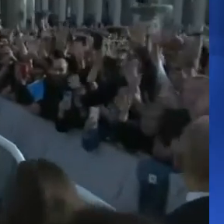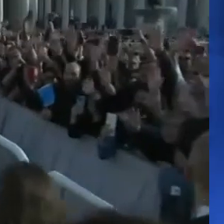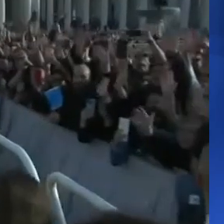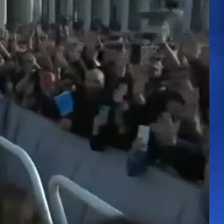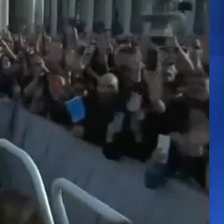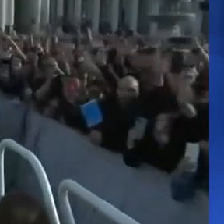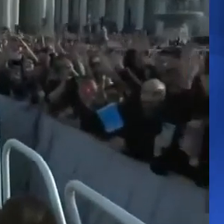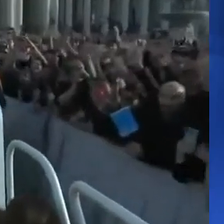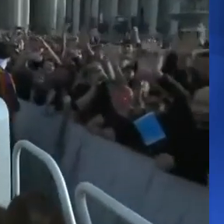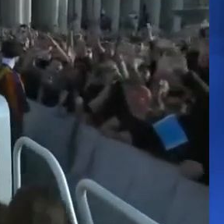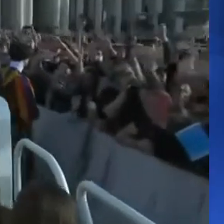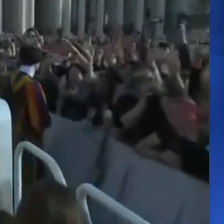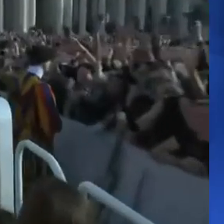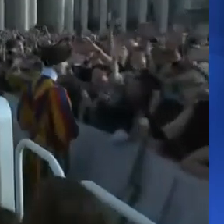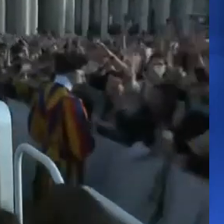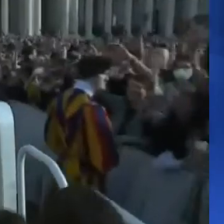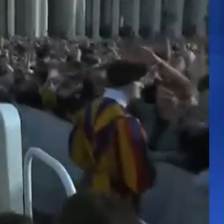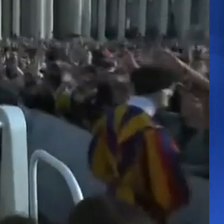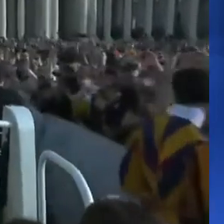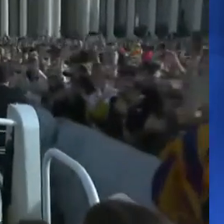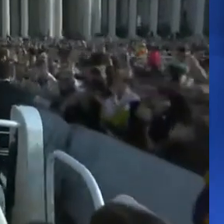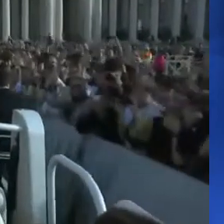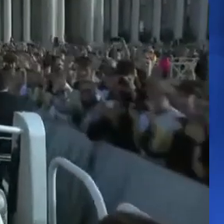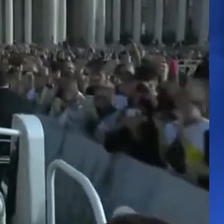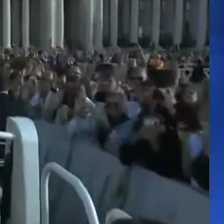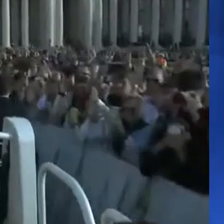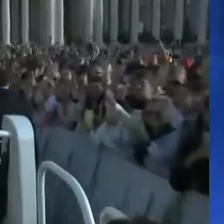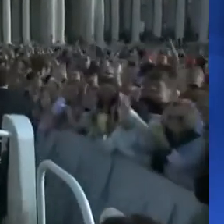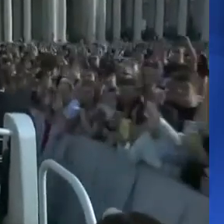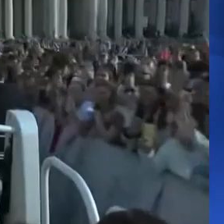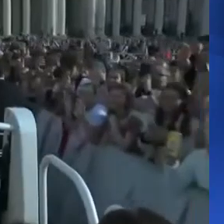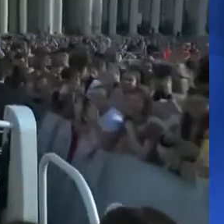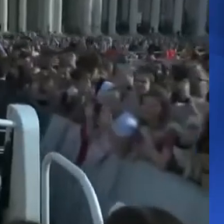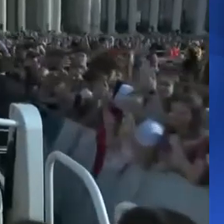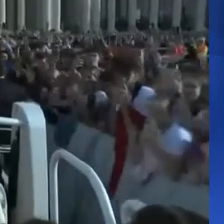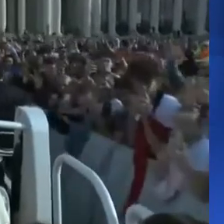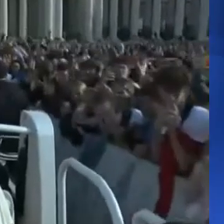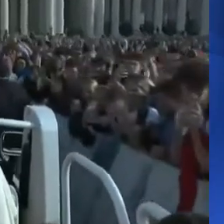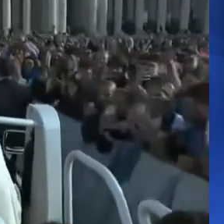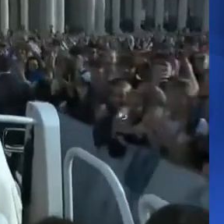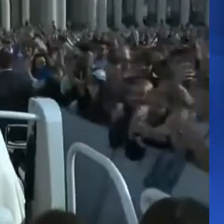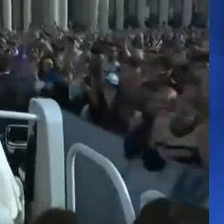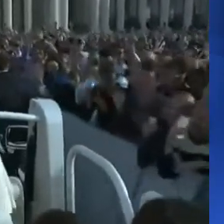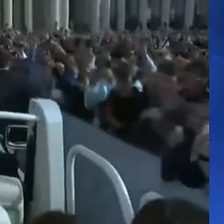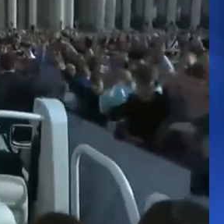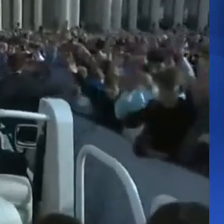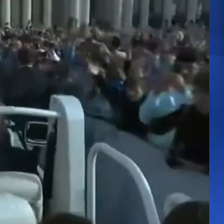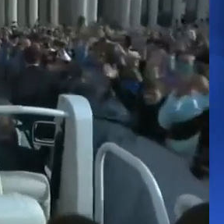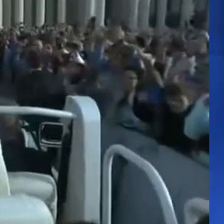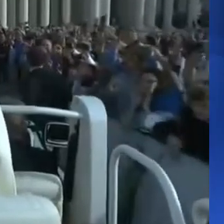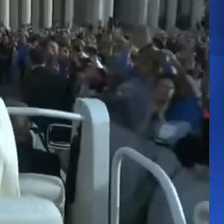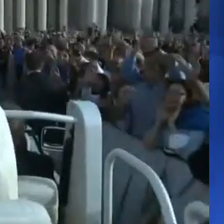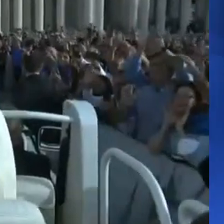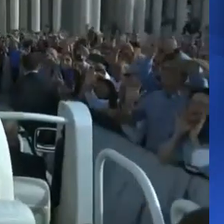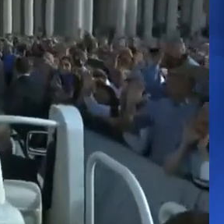Korczewie, funkcjonariusze i pracownicy Służby Więziennej Polskiej wraz z rodzinami, grupa osób